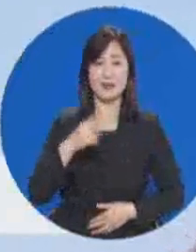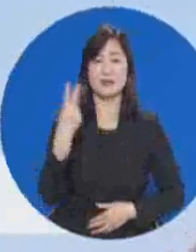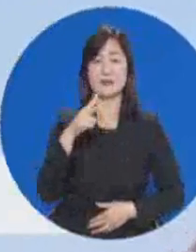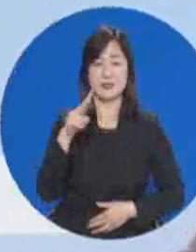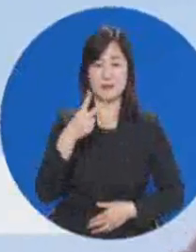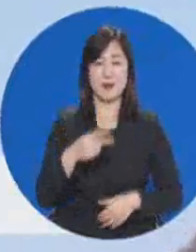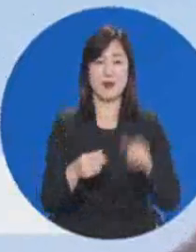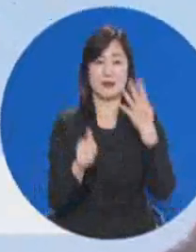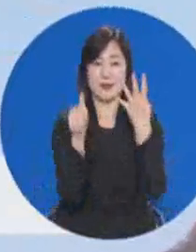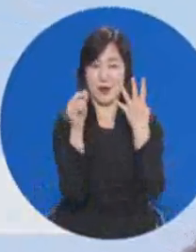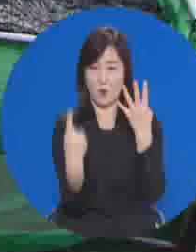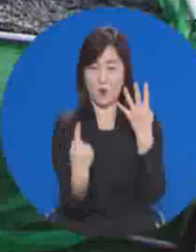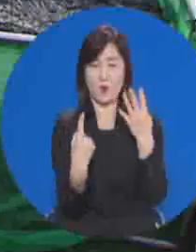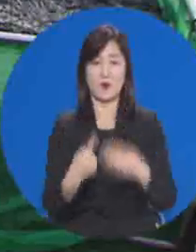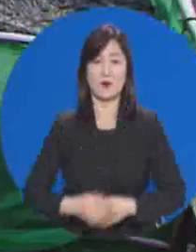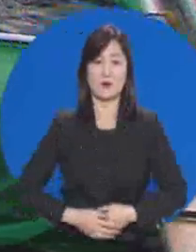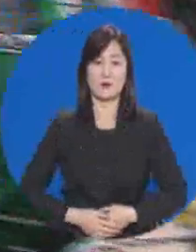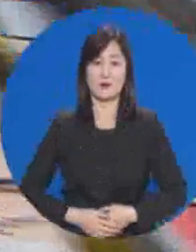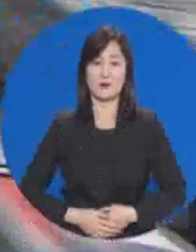2,200원 사오.